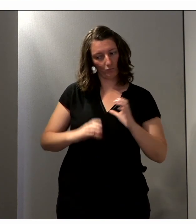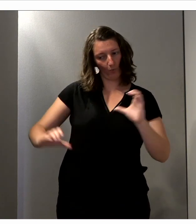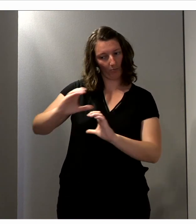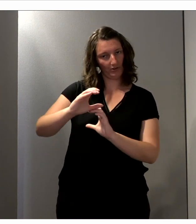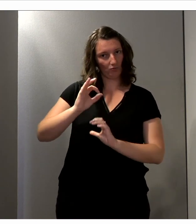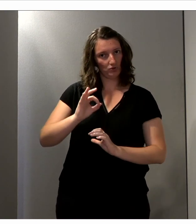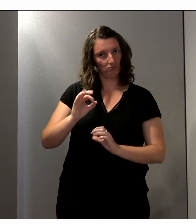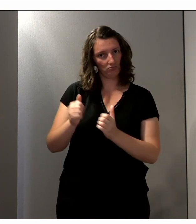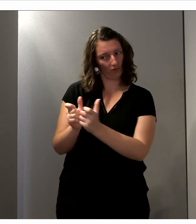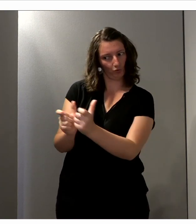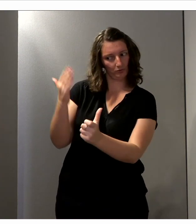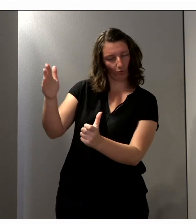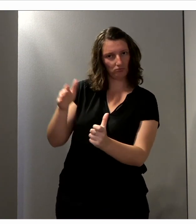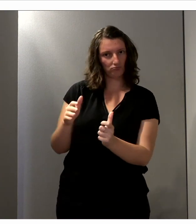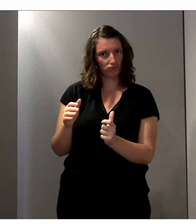complémentarité parfaite.